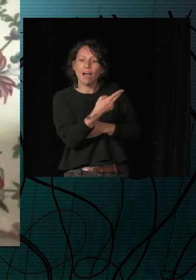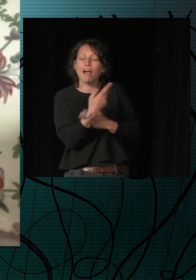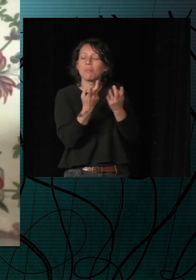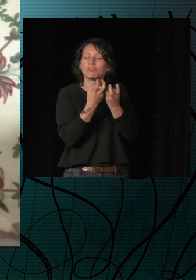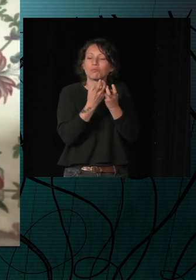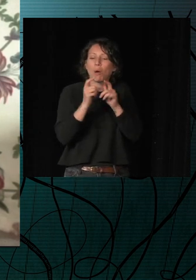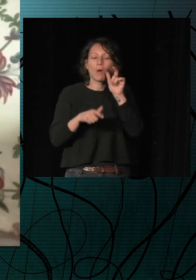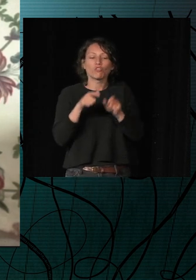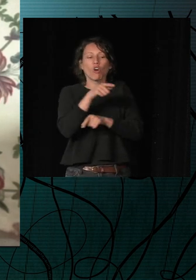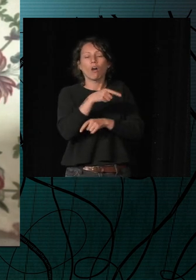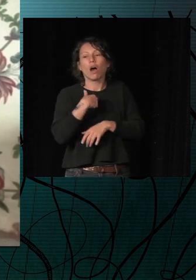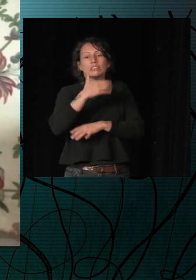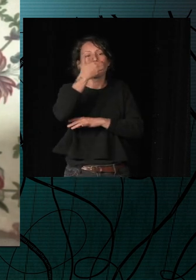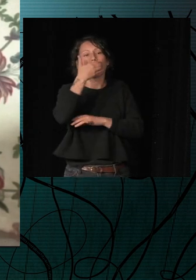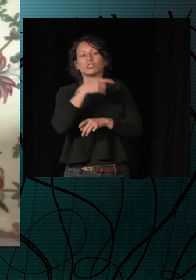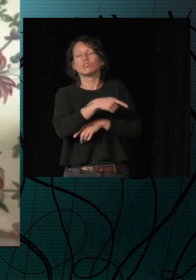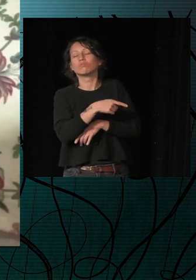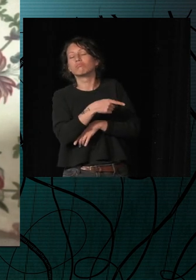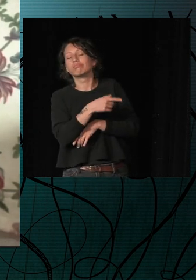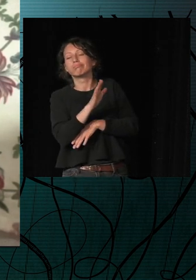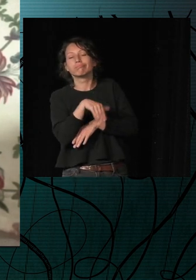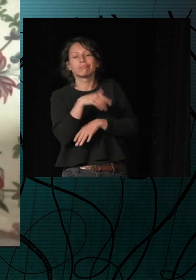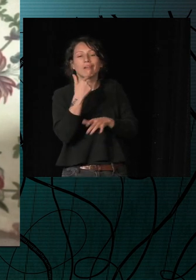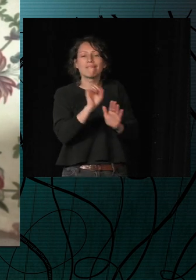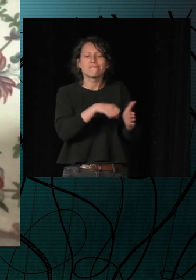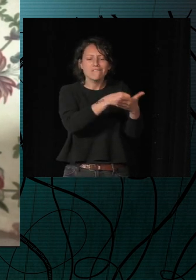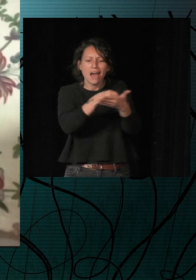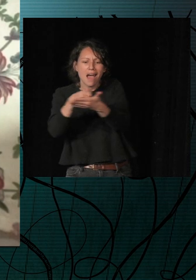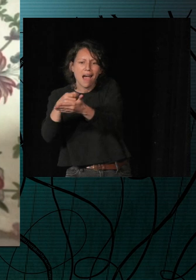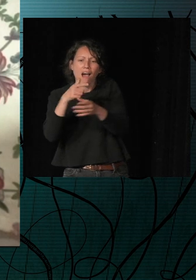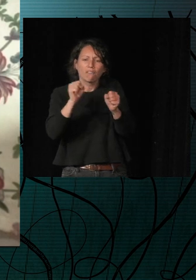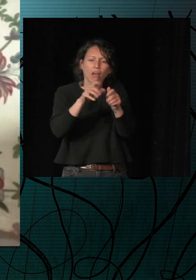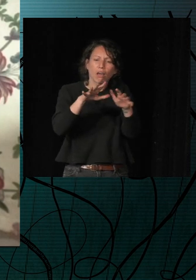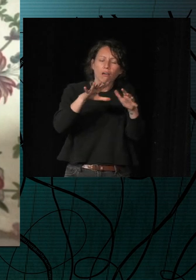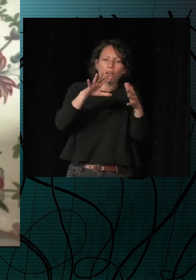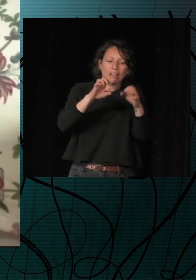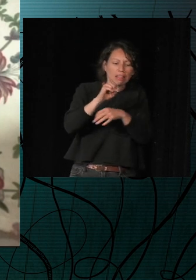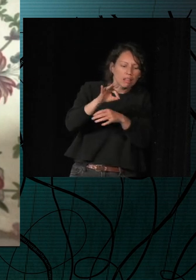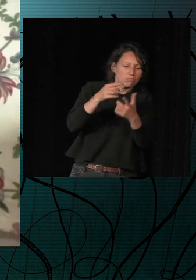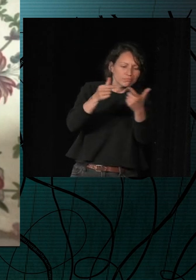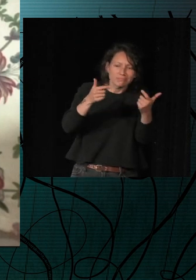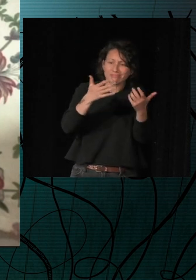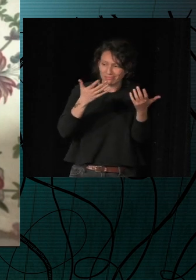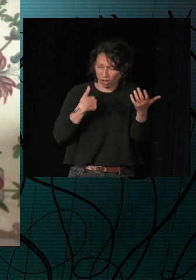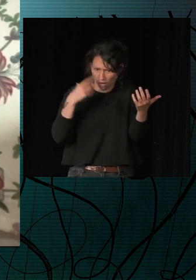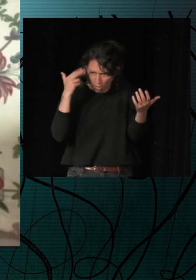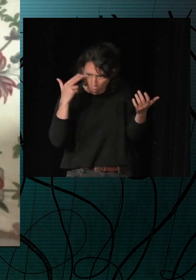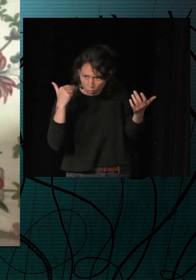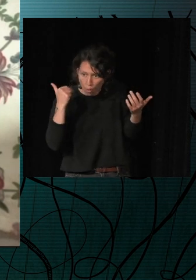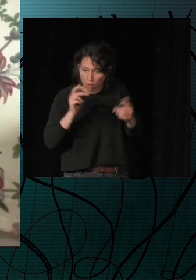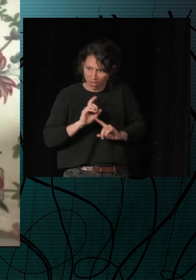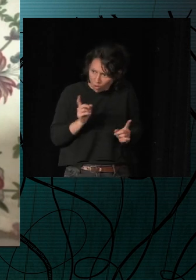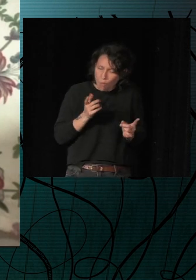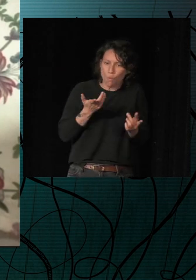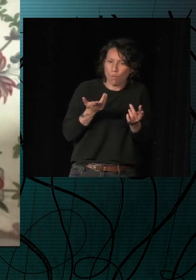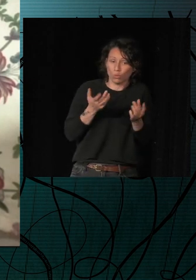disent vraiment SILEN il n'aurait pas dû faire des fins avec des extraterrestres c'est n'importe quoi bah non en fait c'est c'est ça apporte